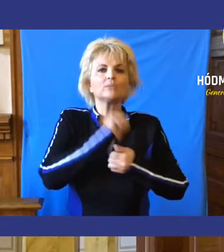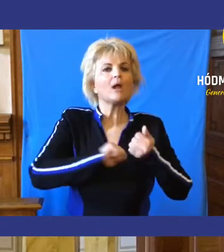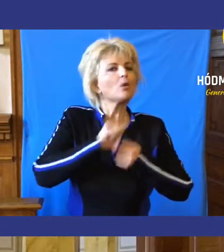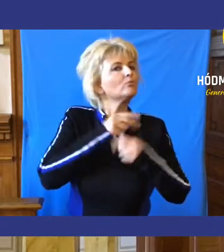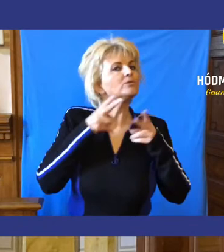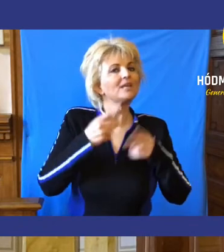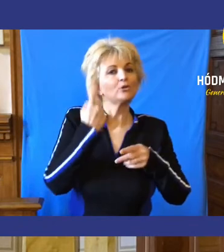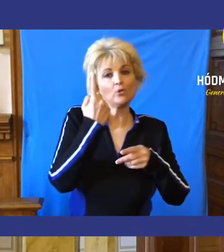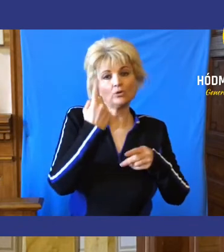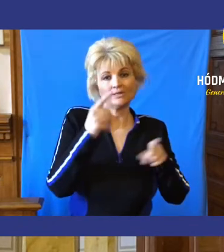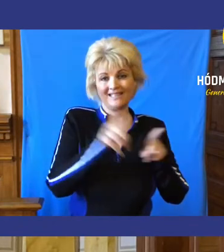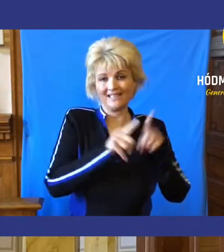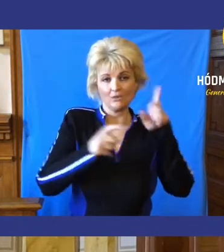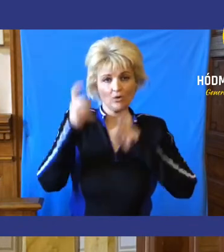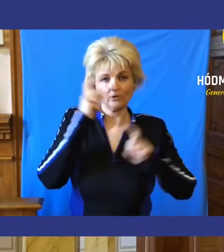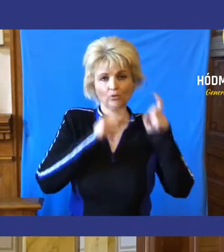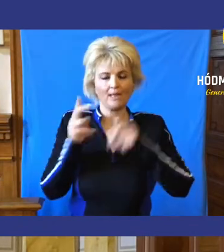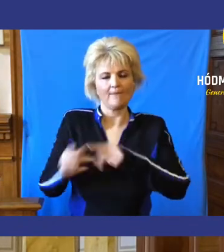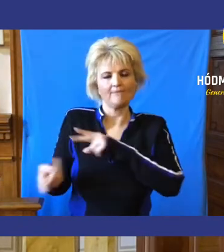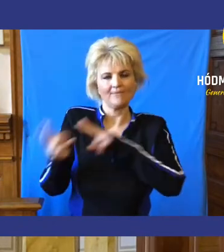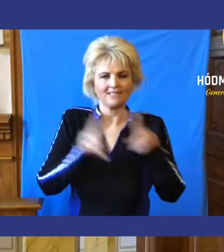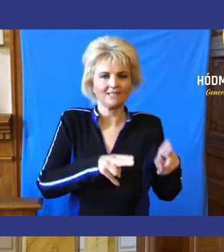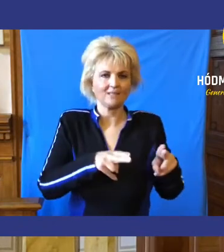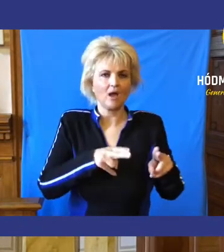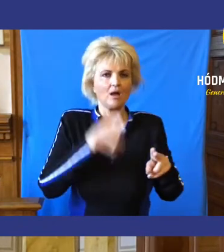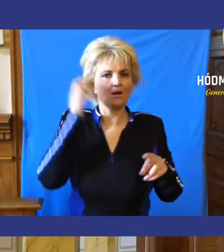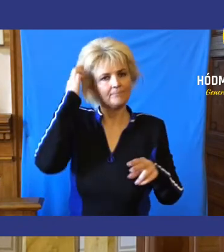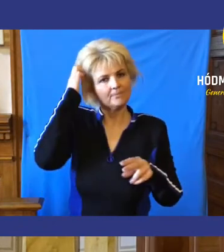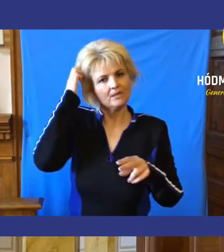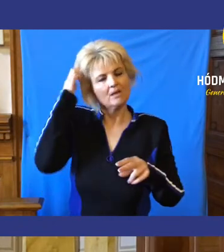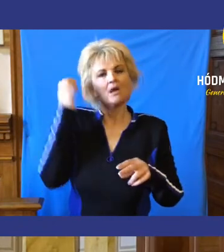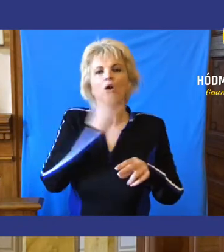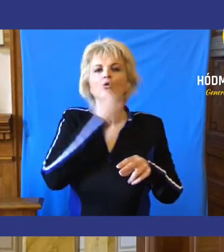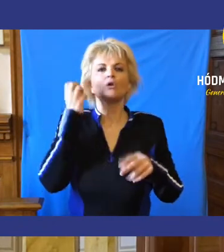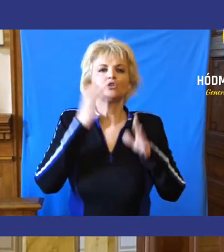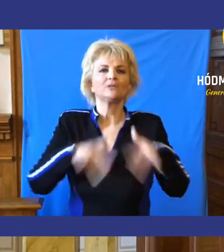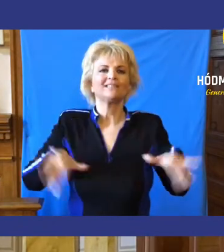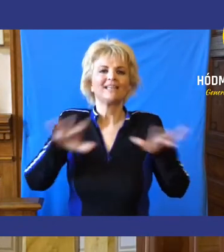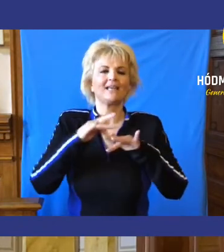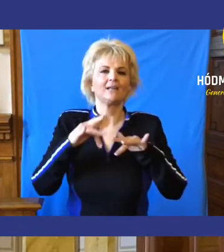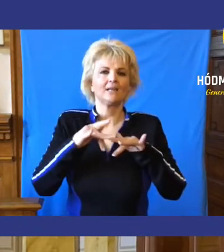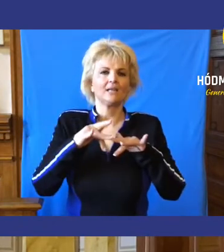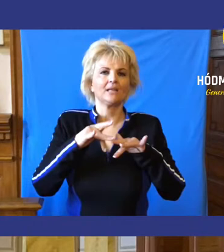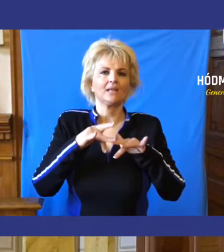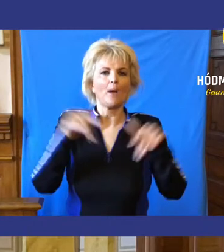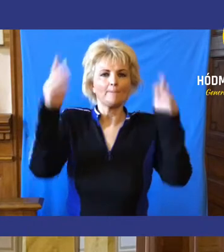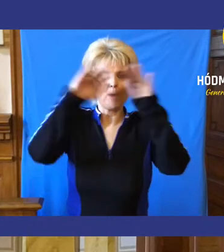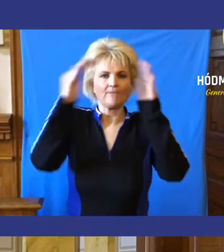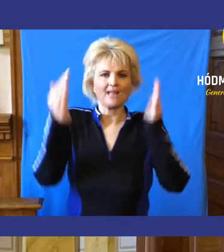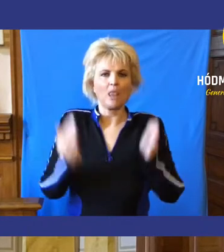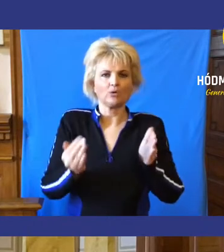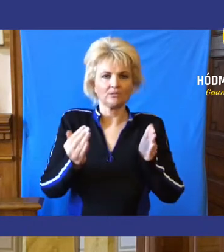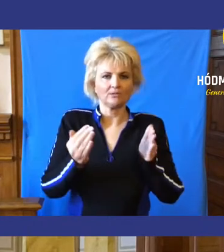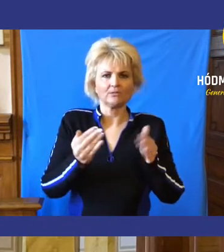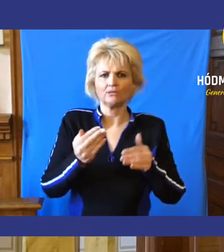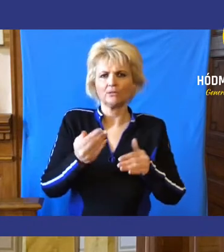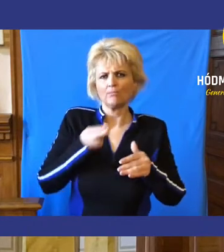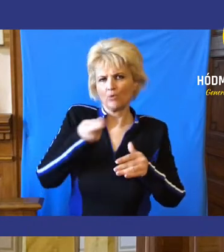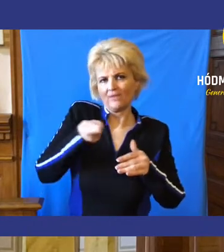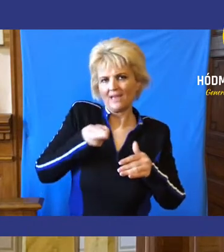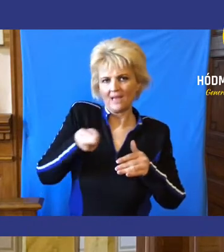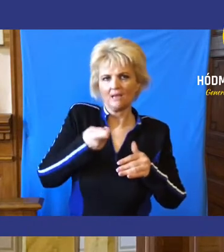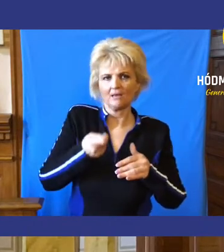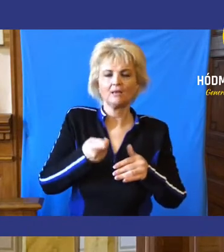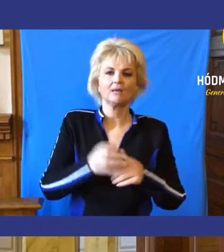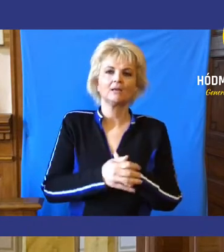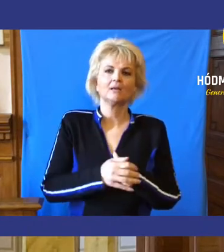gondolja ezt? De visszatérően erre a Kossuth téri pavilonra tér vissza. Ugye egyrészt van egy véleményem szerint